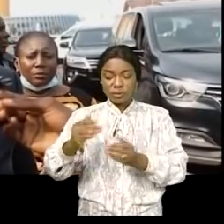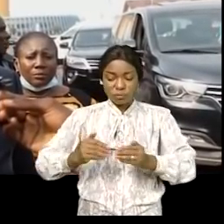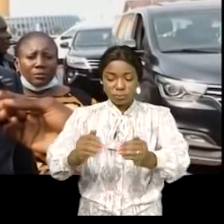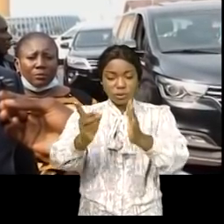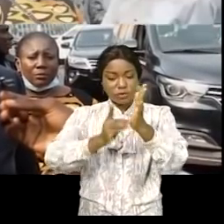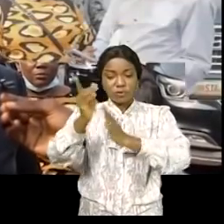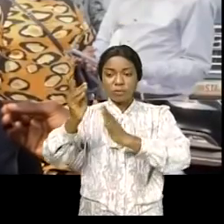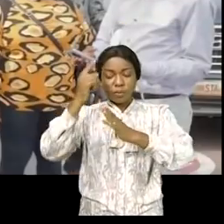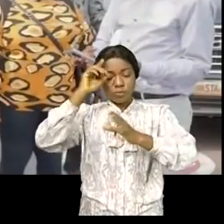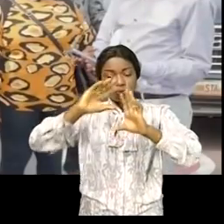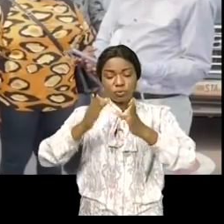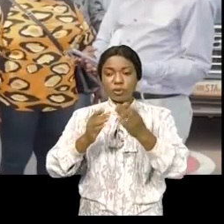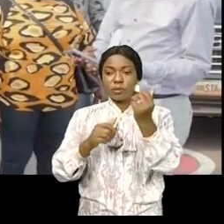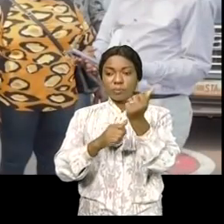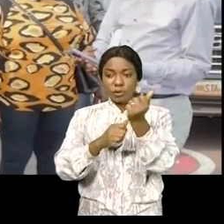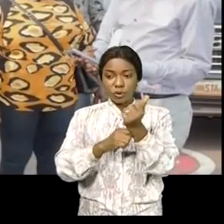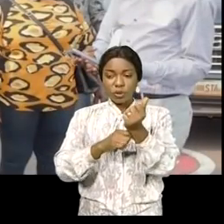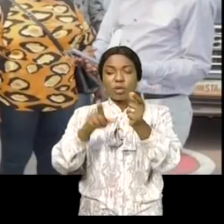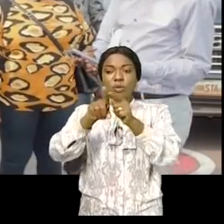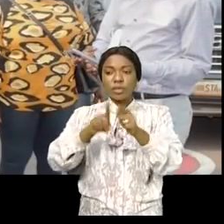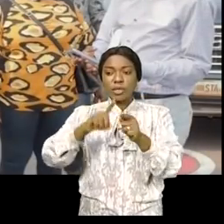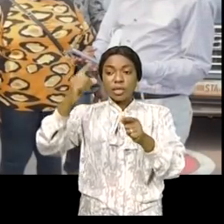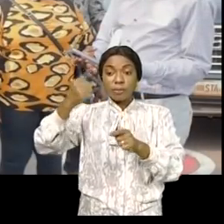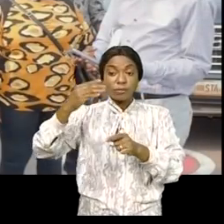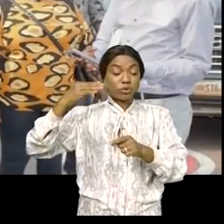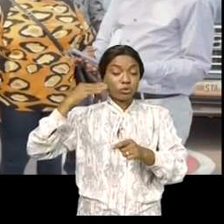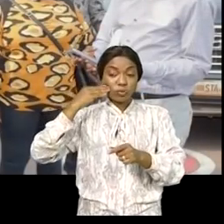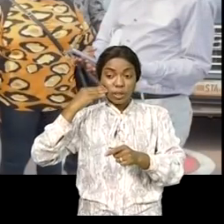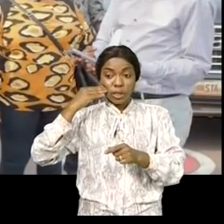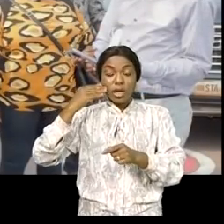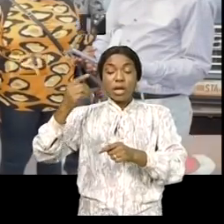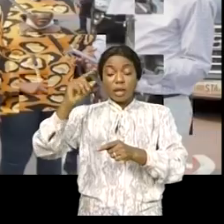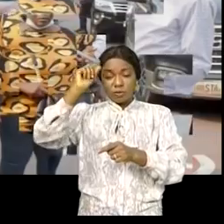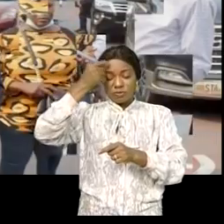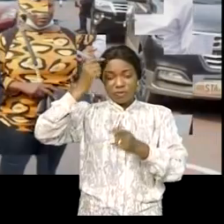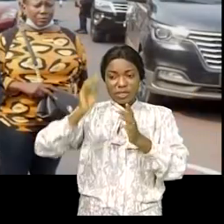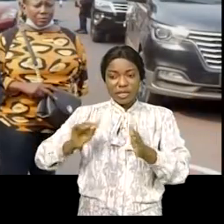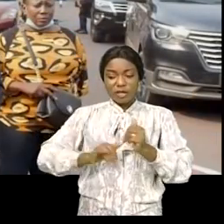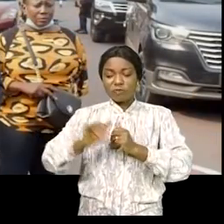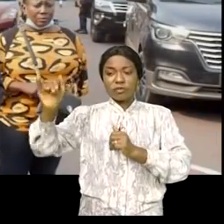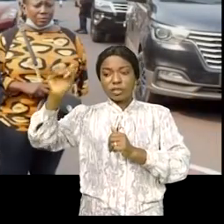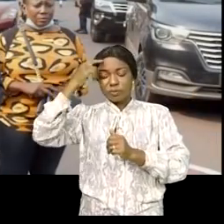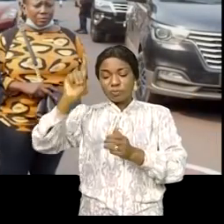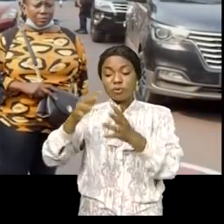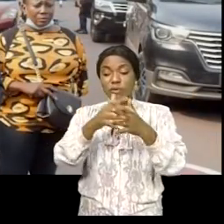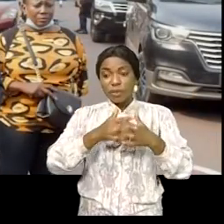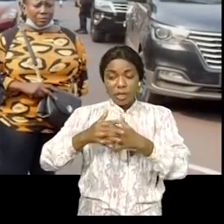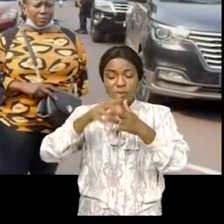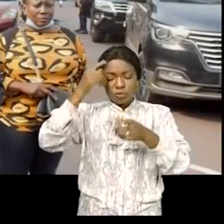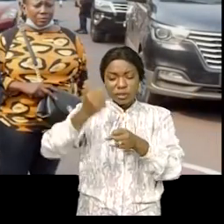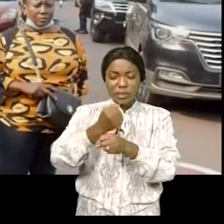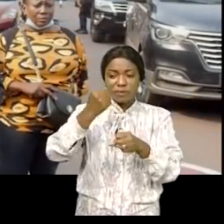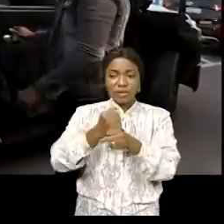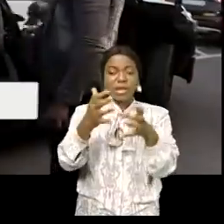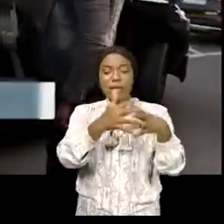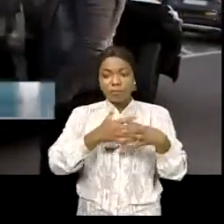attendu par tous. Pour rappel, c'est le 1er juin 2021 que le chef de l'exécutif provincial s'est envolé pour une tournée de travail aux